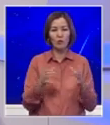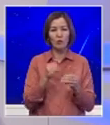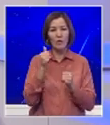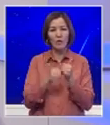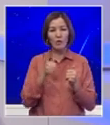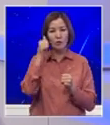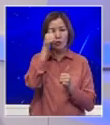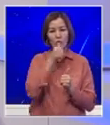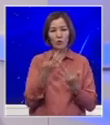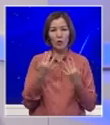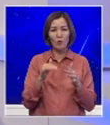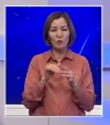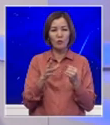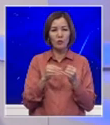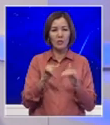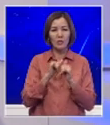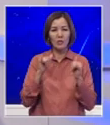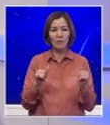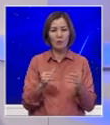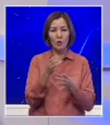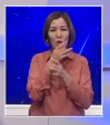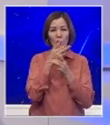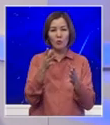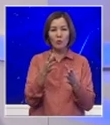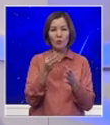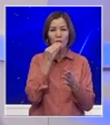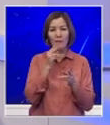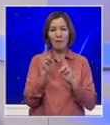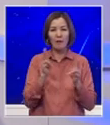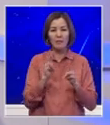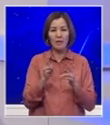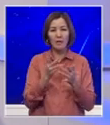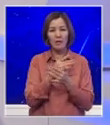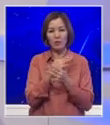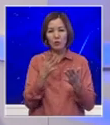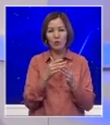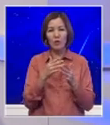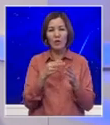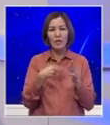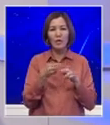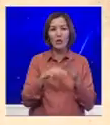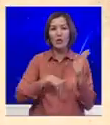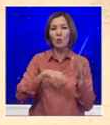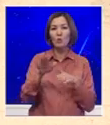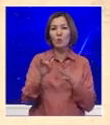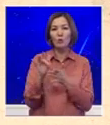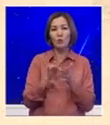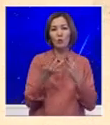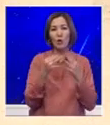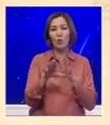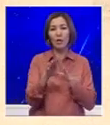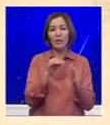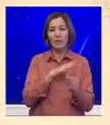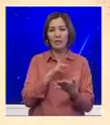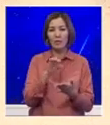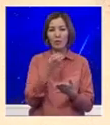ауылдық жерлерді дамыту, мәдени құндылықтар мен аспаздық дәстүрлерді сақтауда ең үздік туристік ауылдарды анықтайды. Саты көлсайға барар